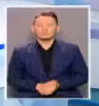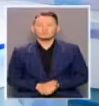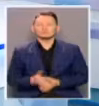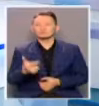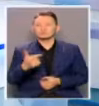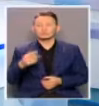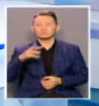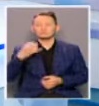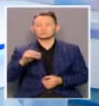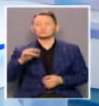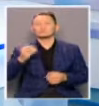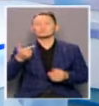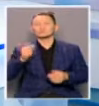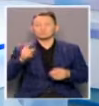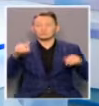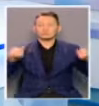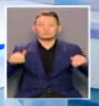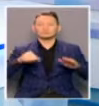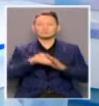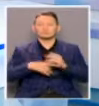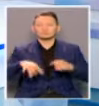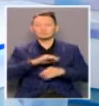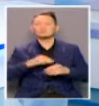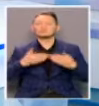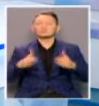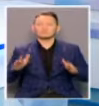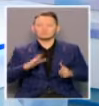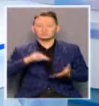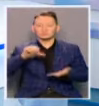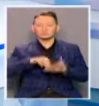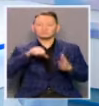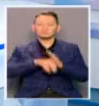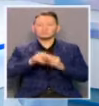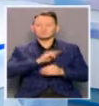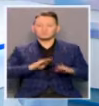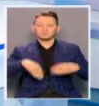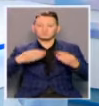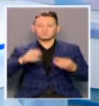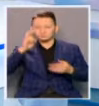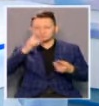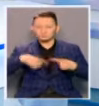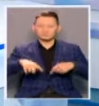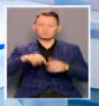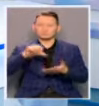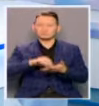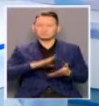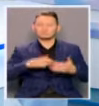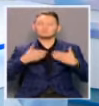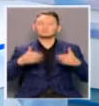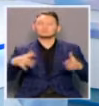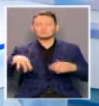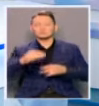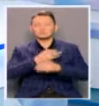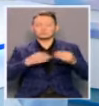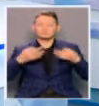Атырау мұнай және газ университетінде дәстүрге айналған түлектер жәрмеңкесі өтті. Оған бірқатар жұмыс беруші мекемелердің өкілдері қатысып, түлектермен ашық